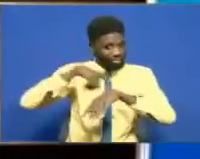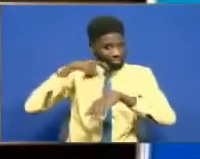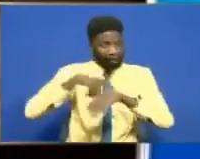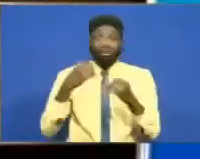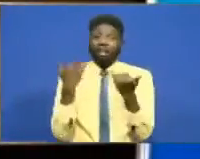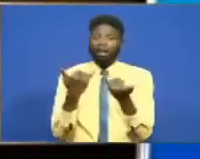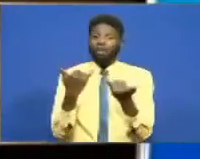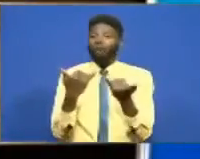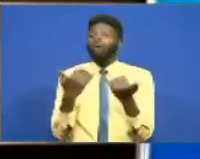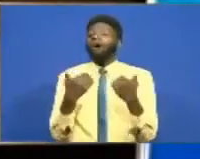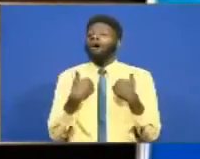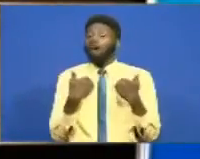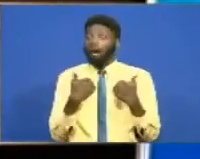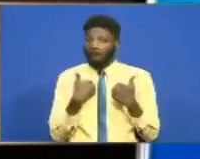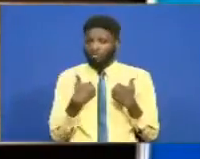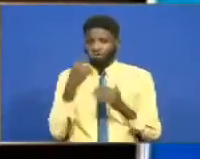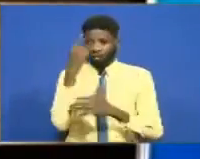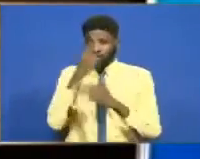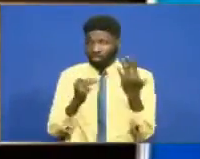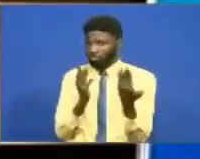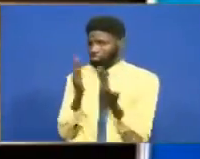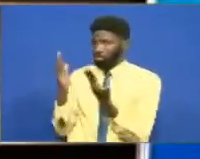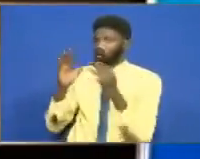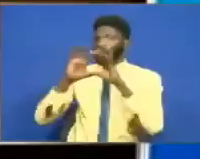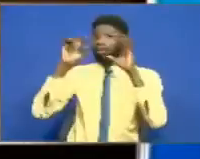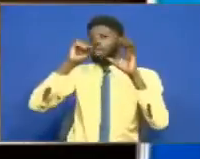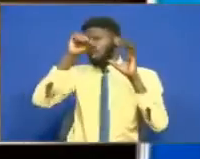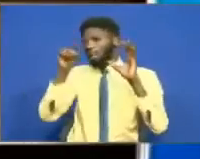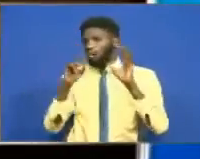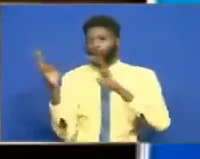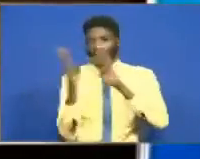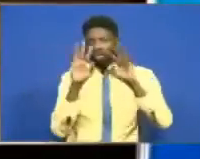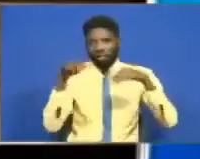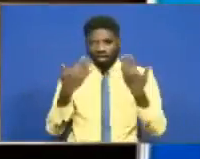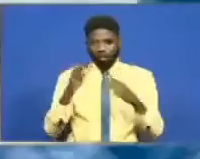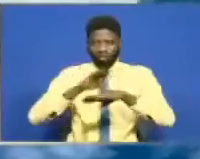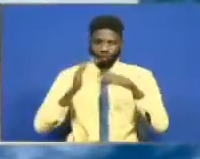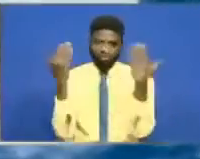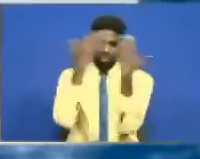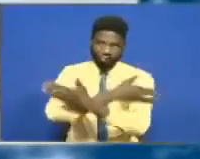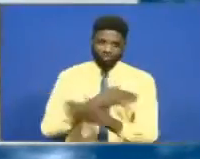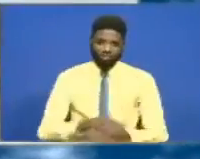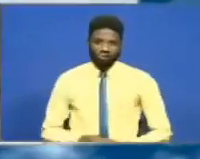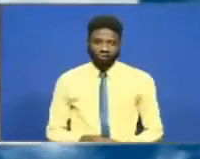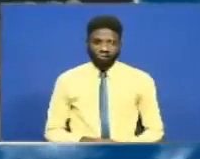kuacha na utabiri wa hali ya hewa katika maeneo mengine duniani. Uwe na usiku mwanana.